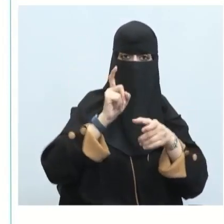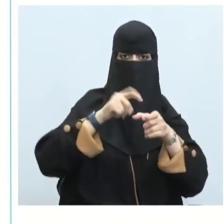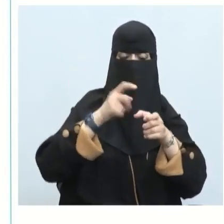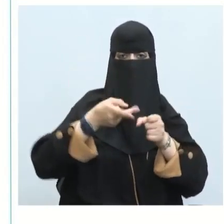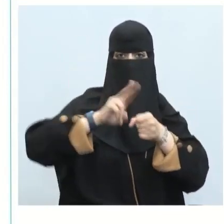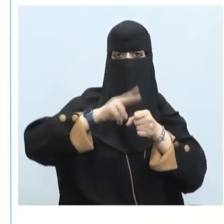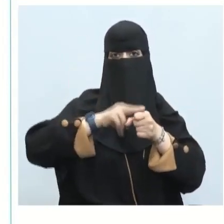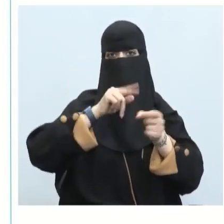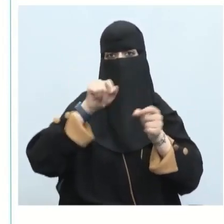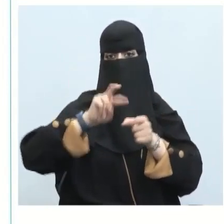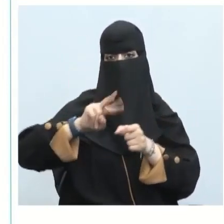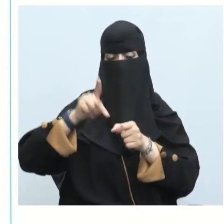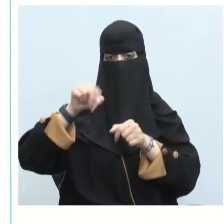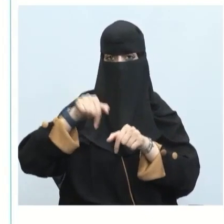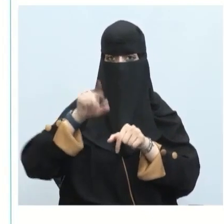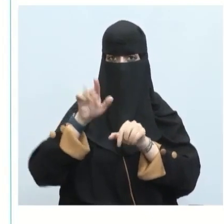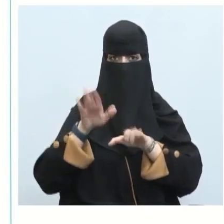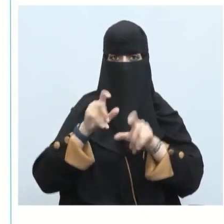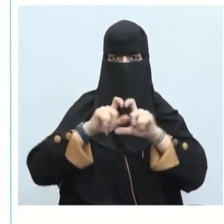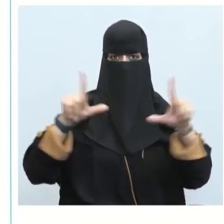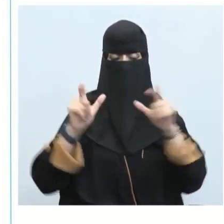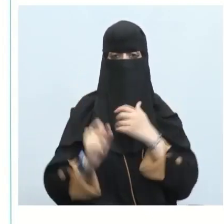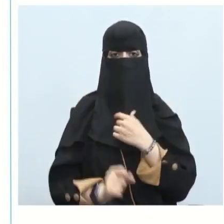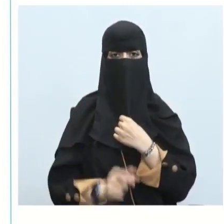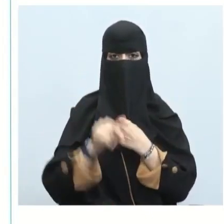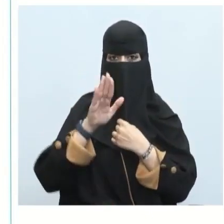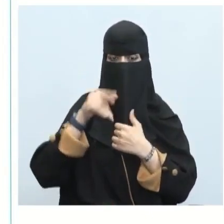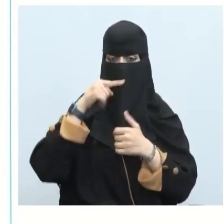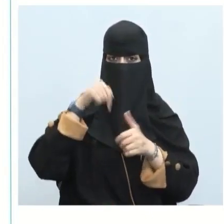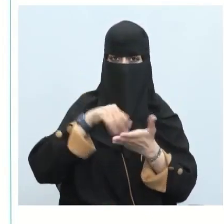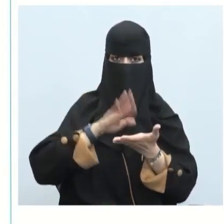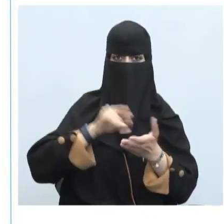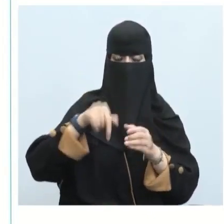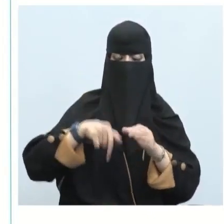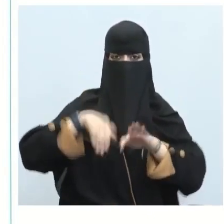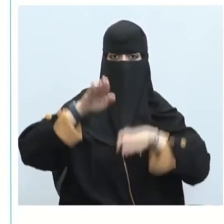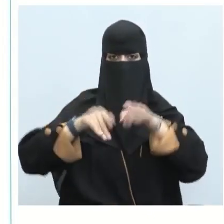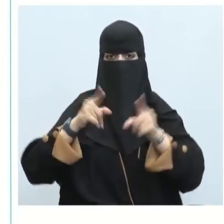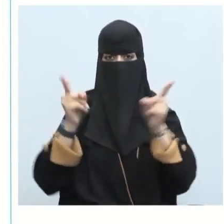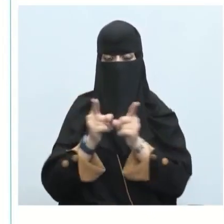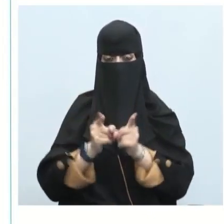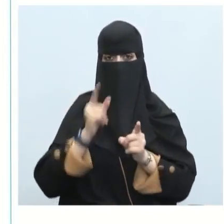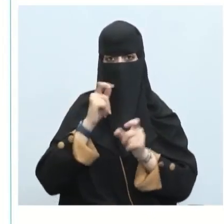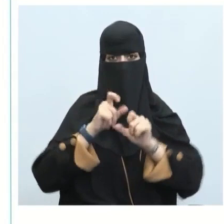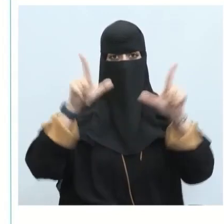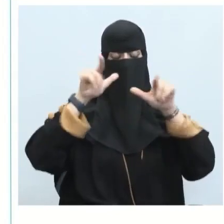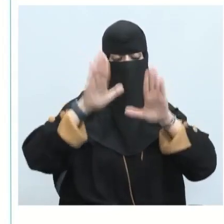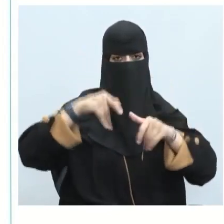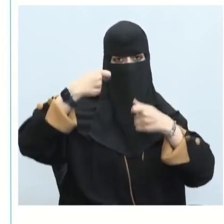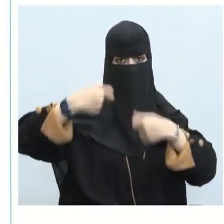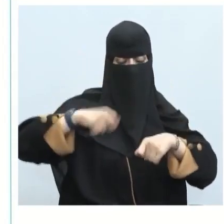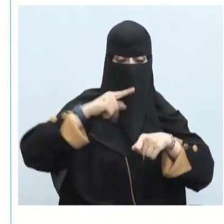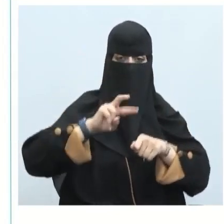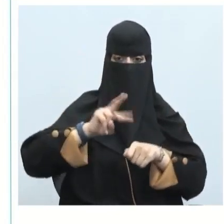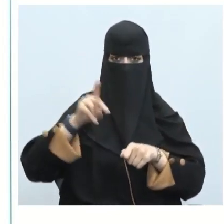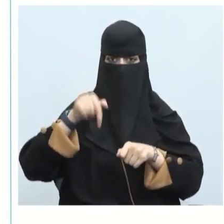مره يتم فيها الضغط على احد اعلاناته لابد من وضع ميزانيه محدده للاعلانات المدفوعه